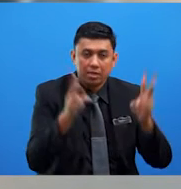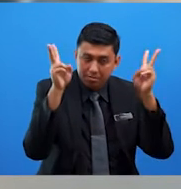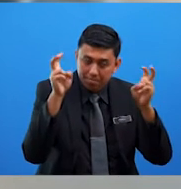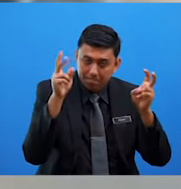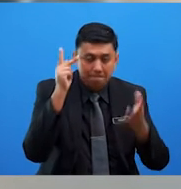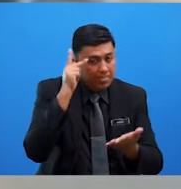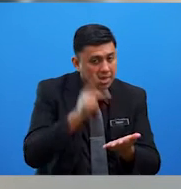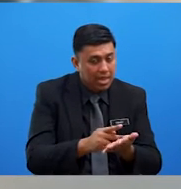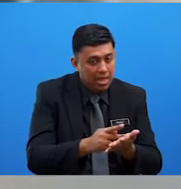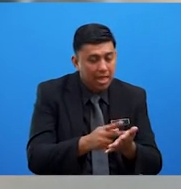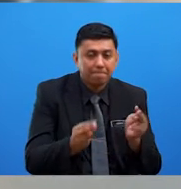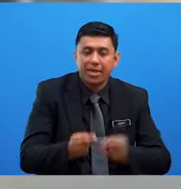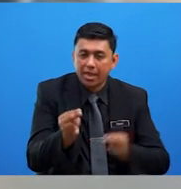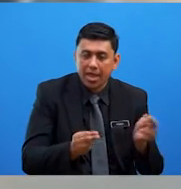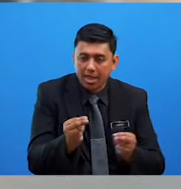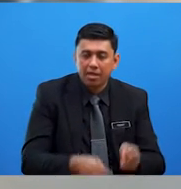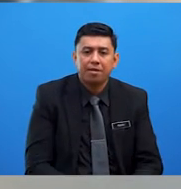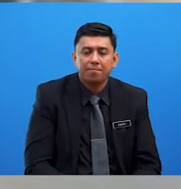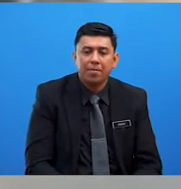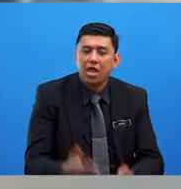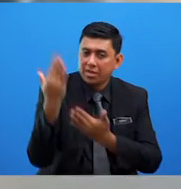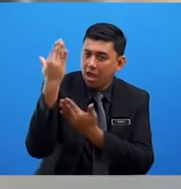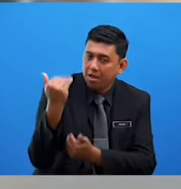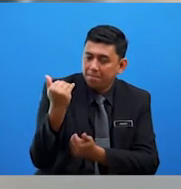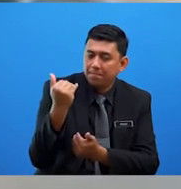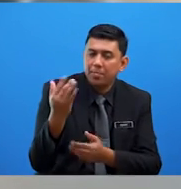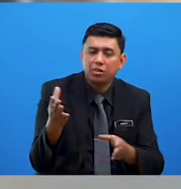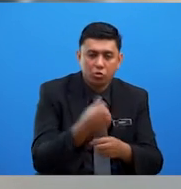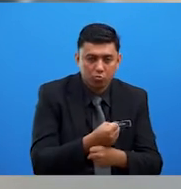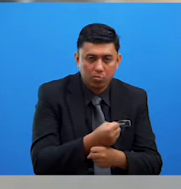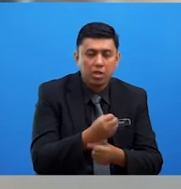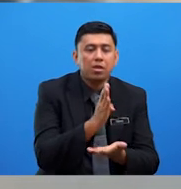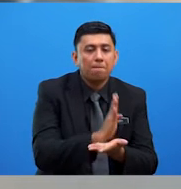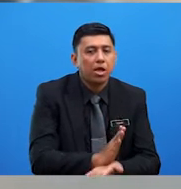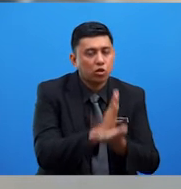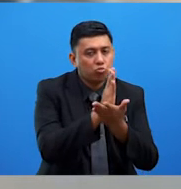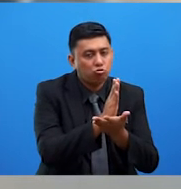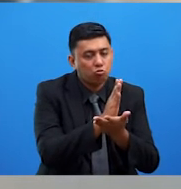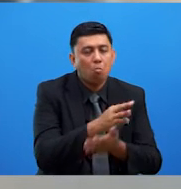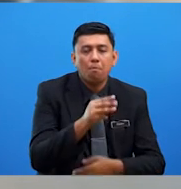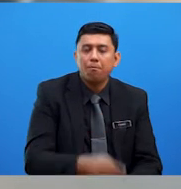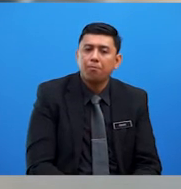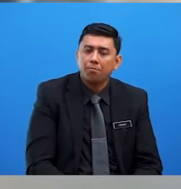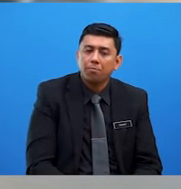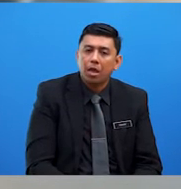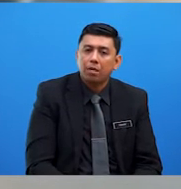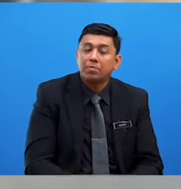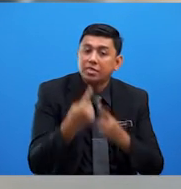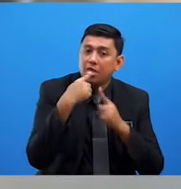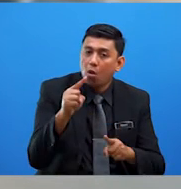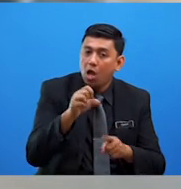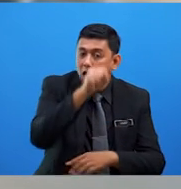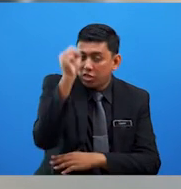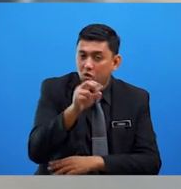tajuk pengenalan kepada perniagaan diharapkan dapat membantu pelajar dalam menjawab